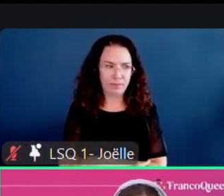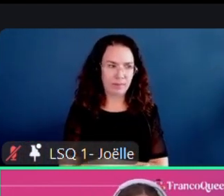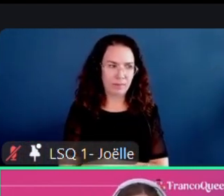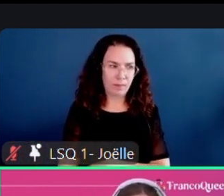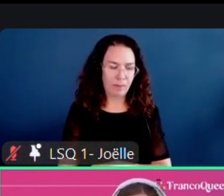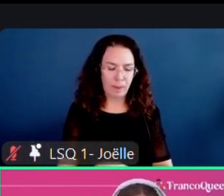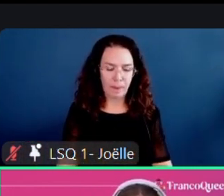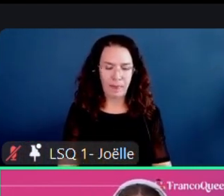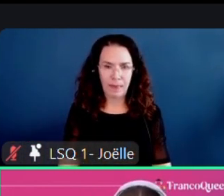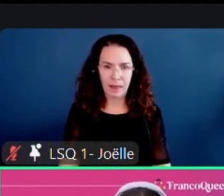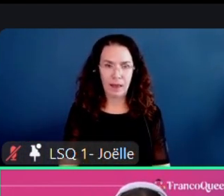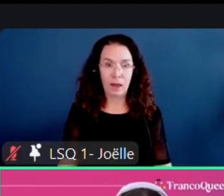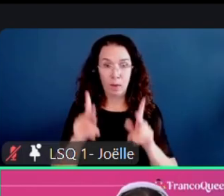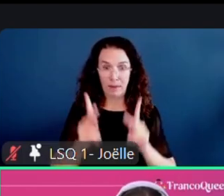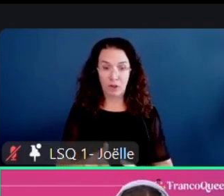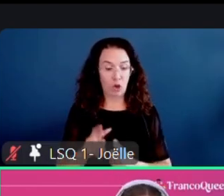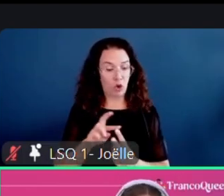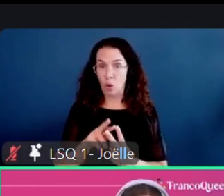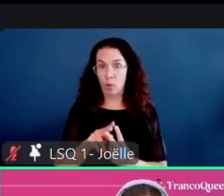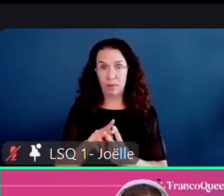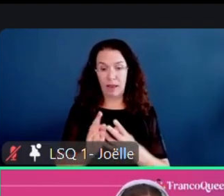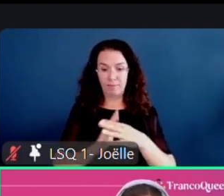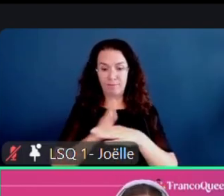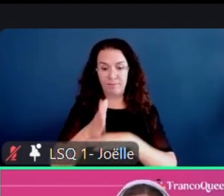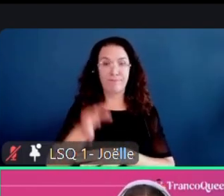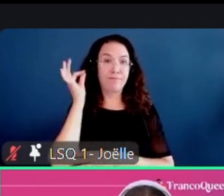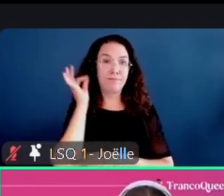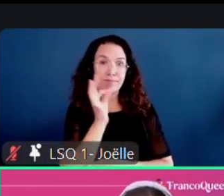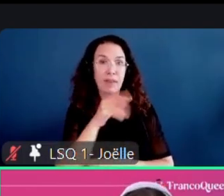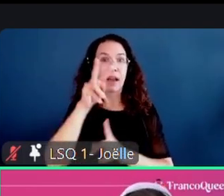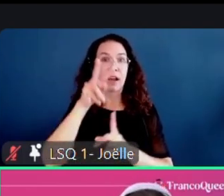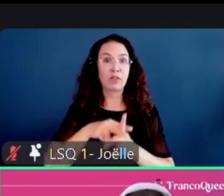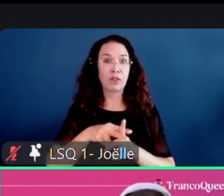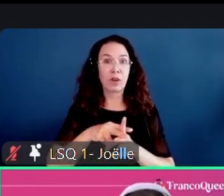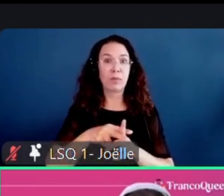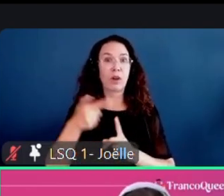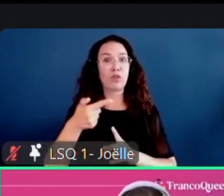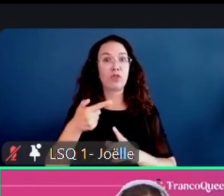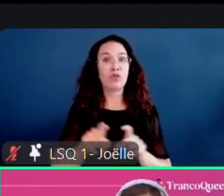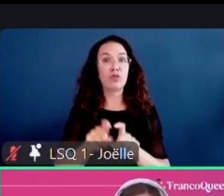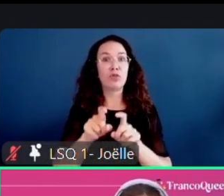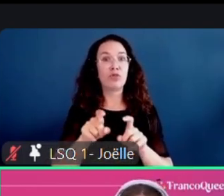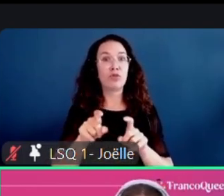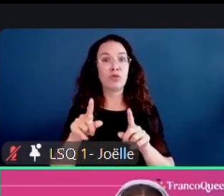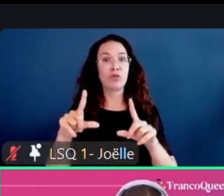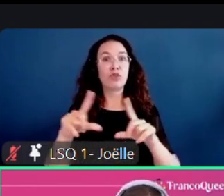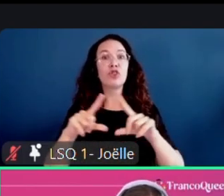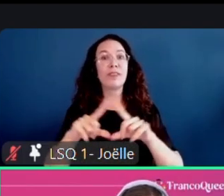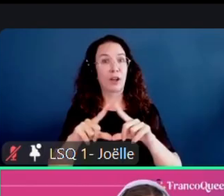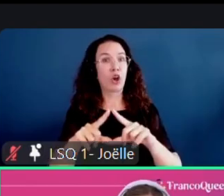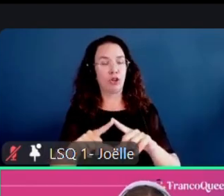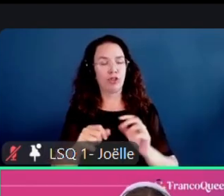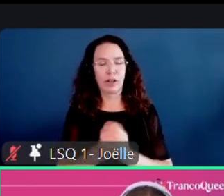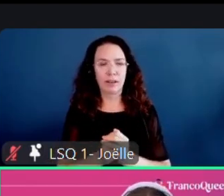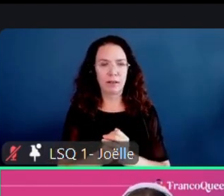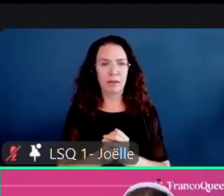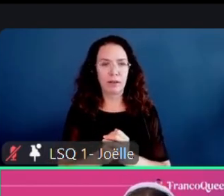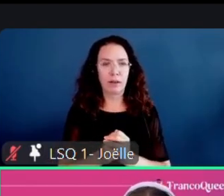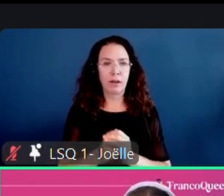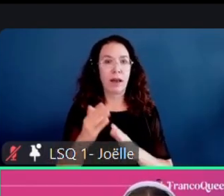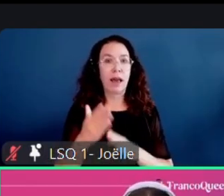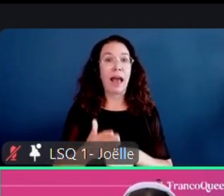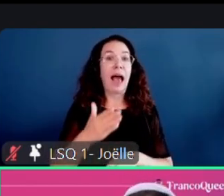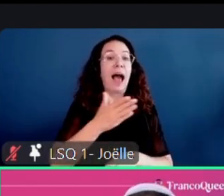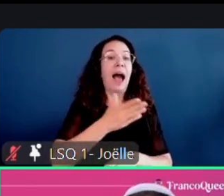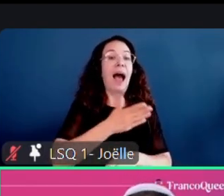c'est une personne non-binaire se présente à la réception pour un rendez-vous gynécologique. Quelles mesures devraient déjà être